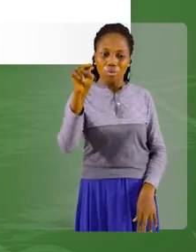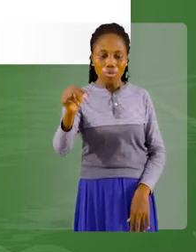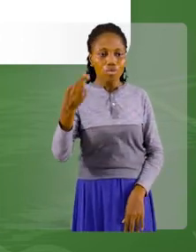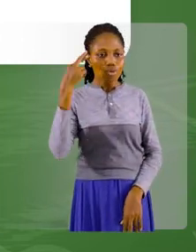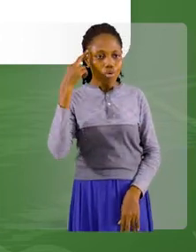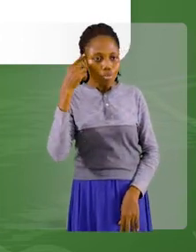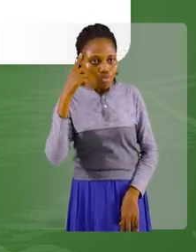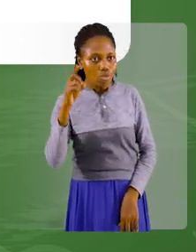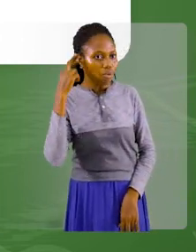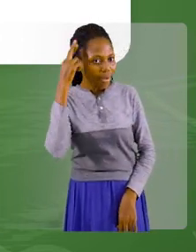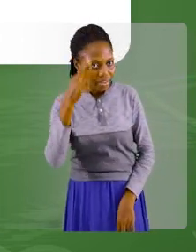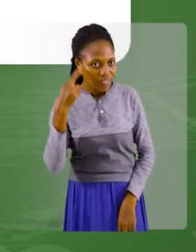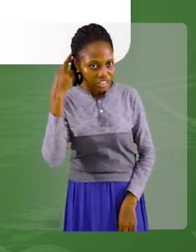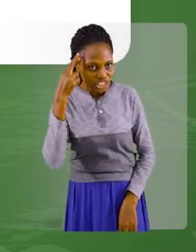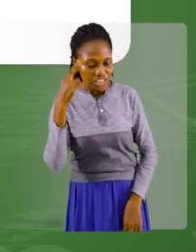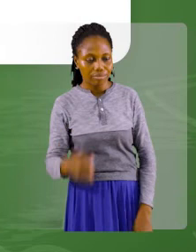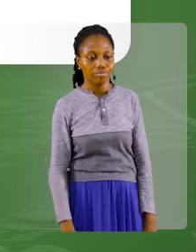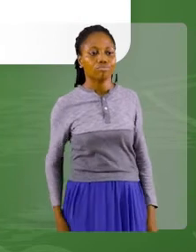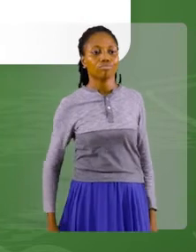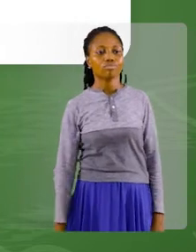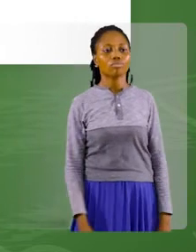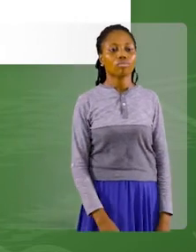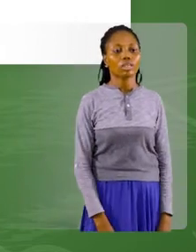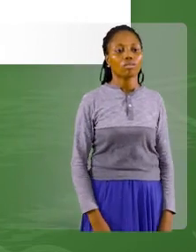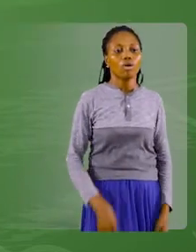résoudre et nous passons à la correction.